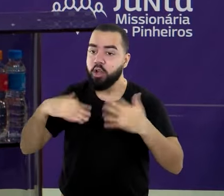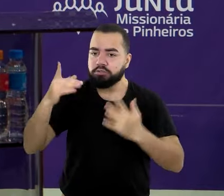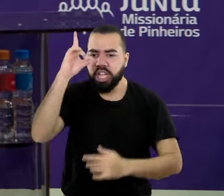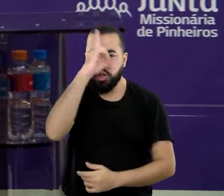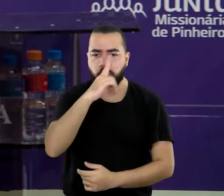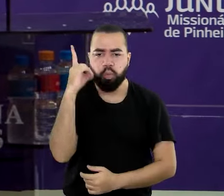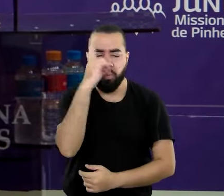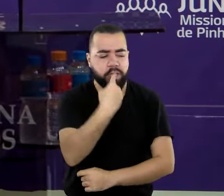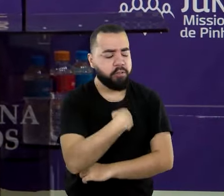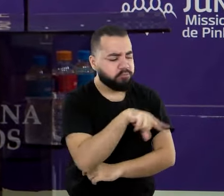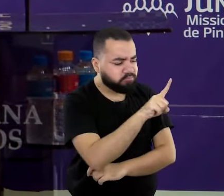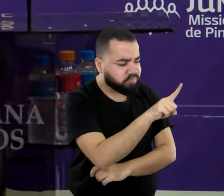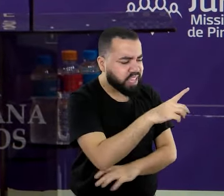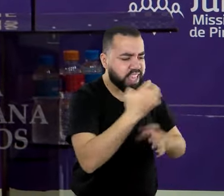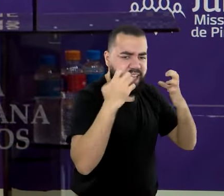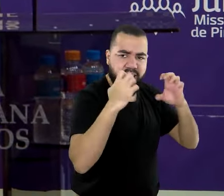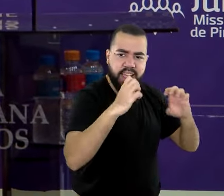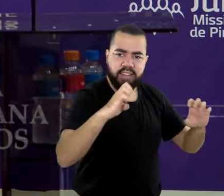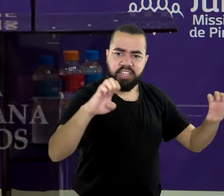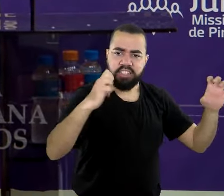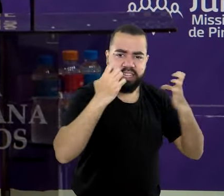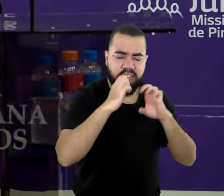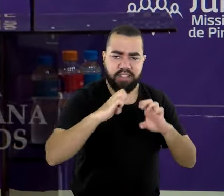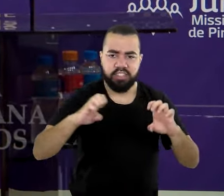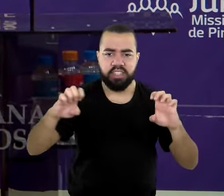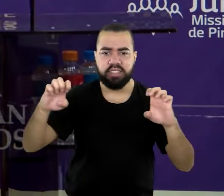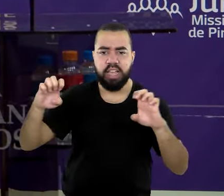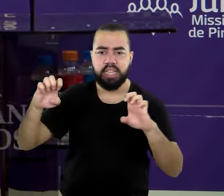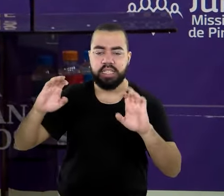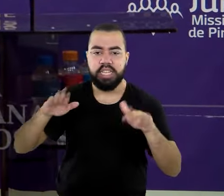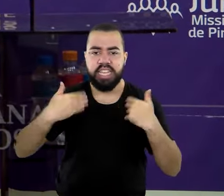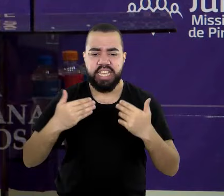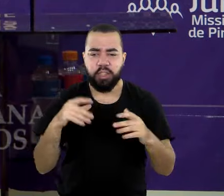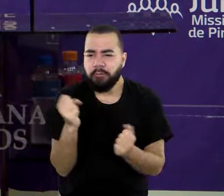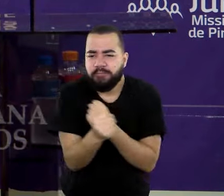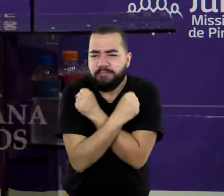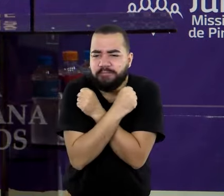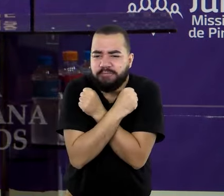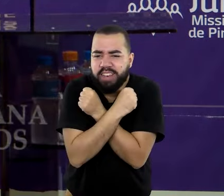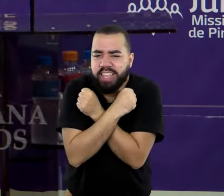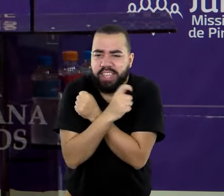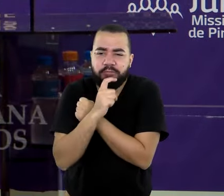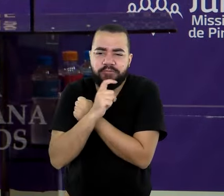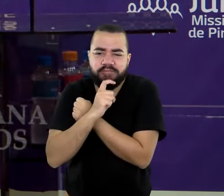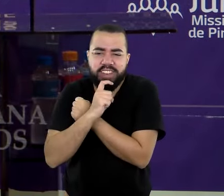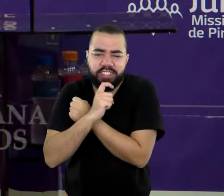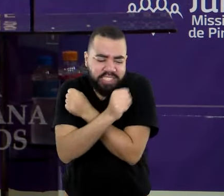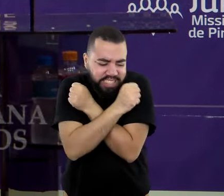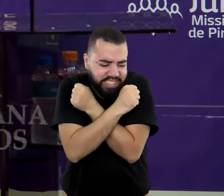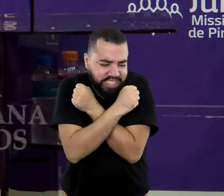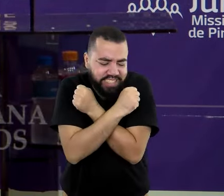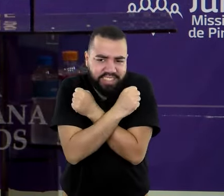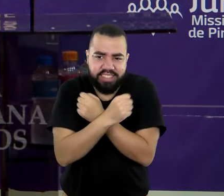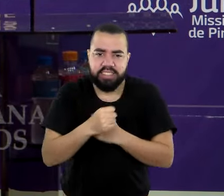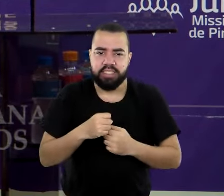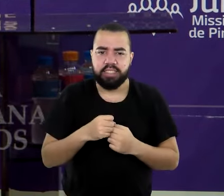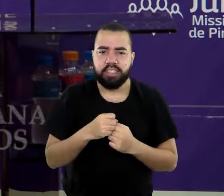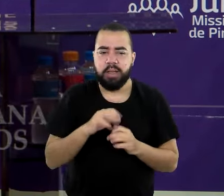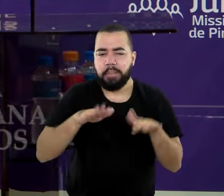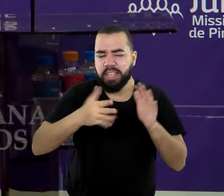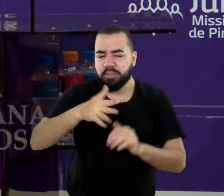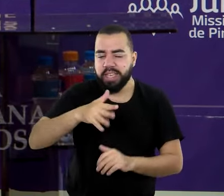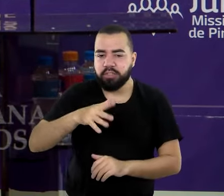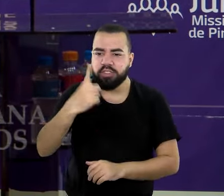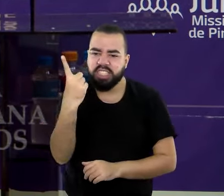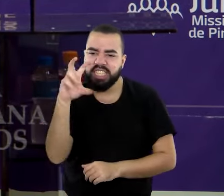dia eu saí para evangelizar. 날씨가 아주 추운 날입니다. E estava muito frio. 영하 한 15도가 되었습니다. Eu acho que era uns